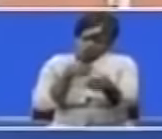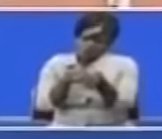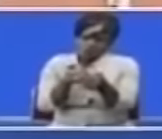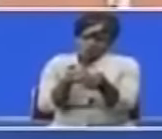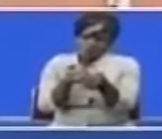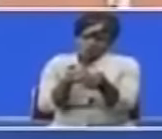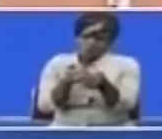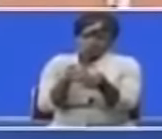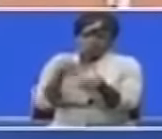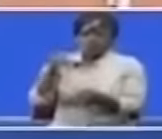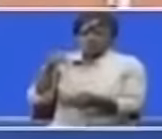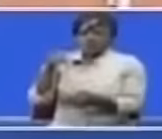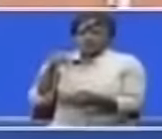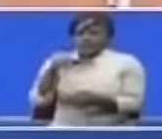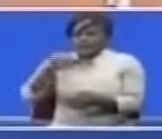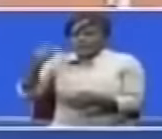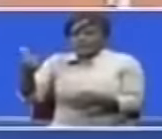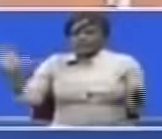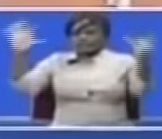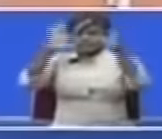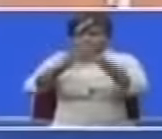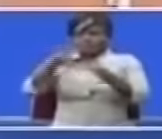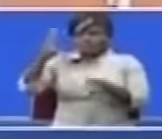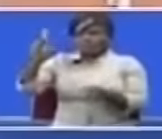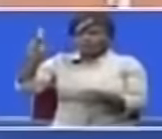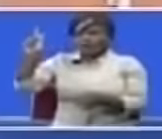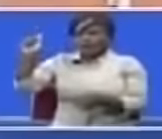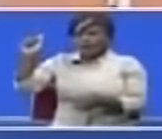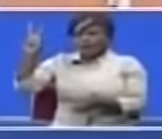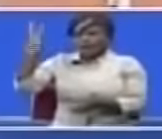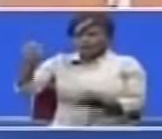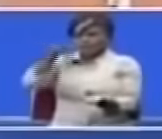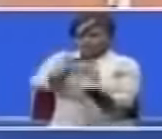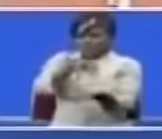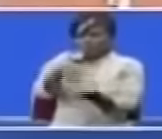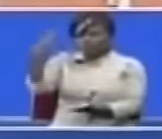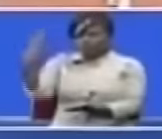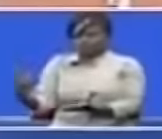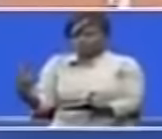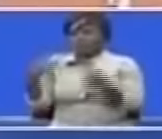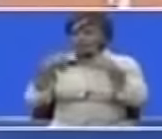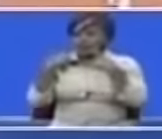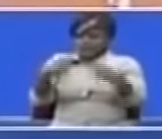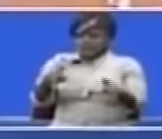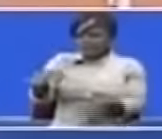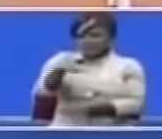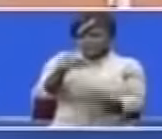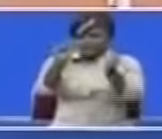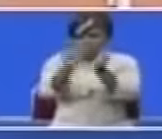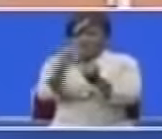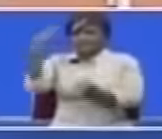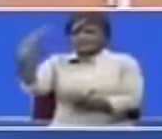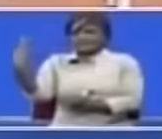wa chama cha Chadema ambaye anatoka kwenye ule muungano wa Ukawa akiwa anashukua nafasi ya pili. Kupitia matokeo hayo ya maeneo